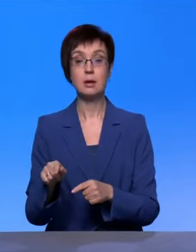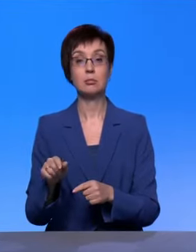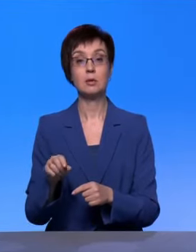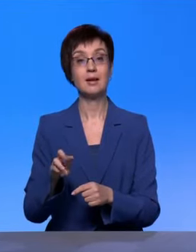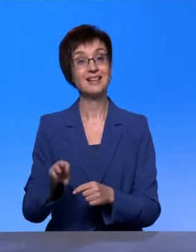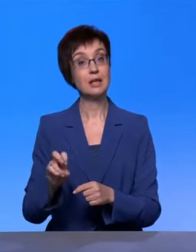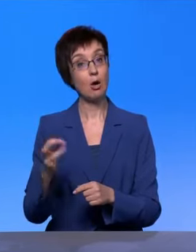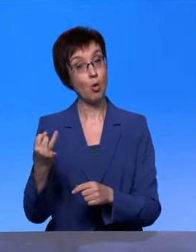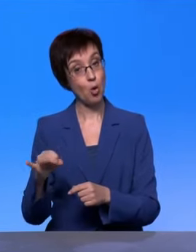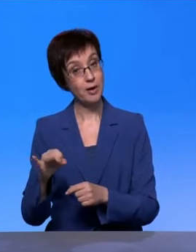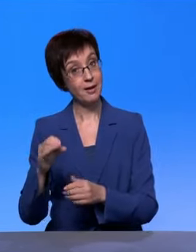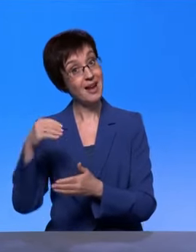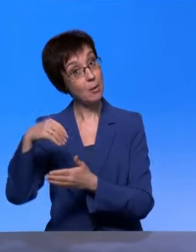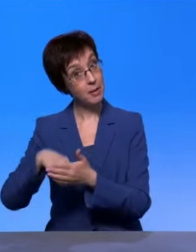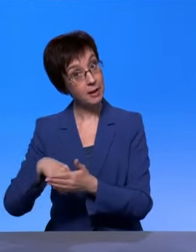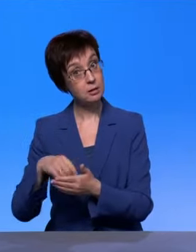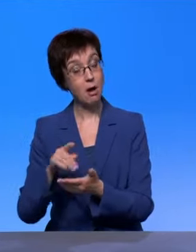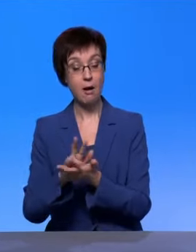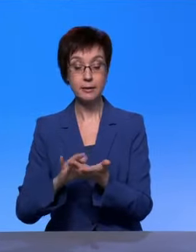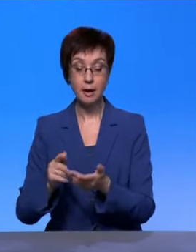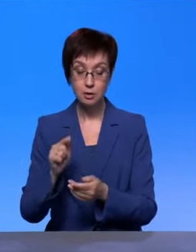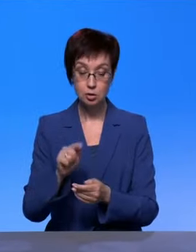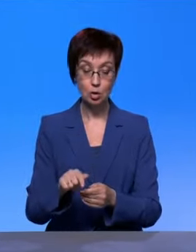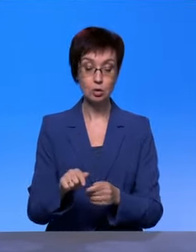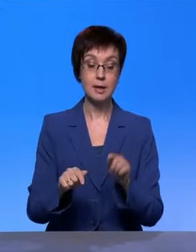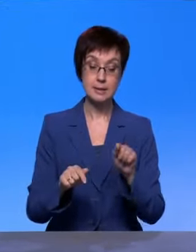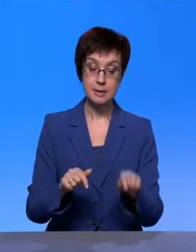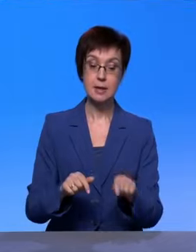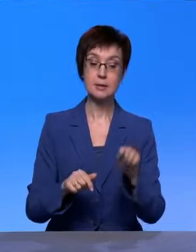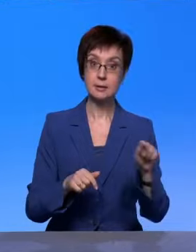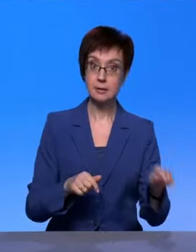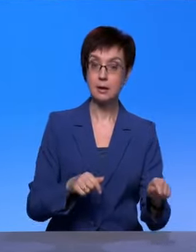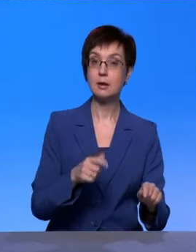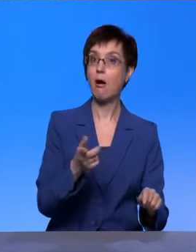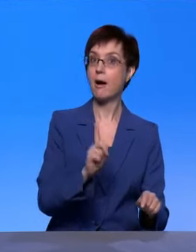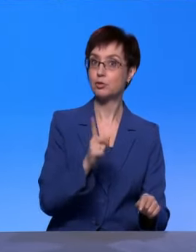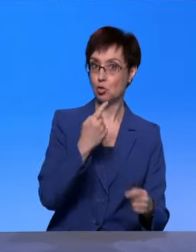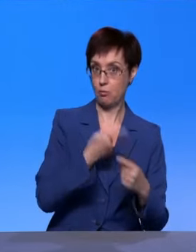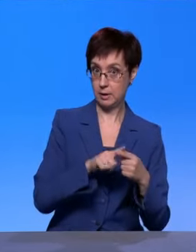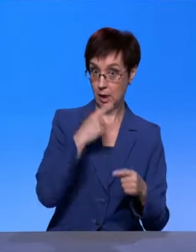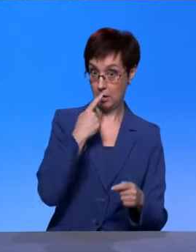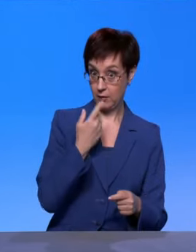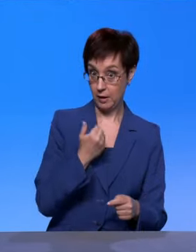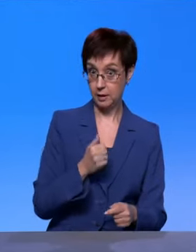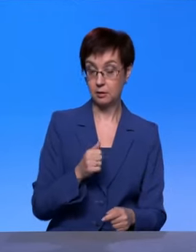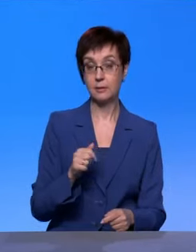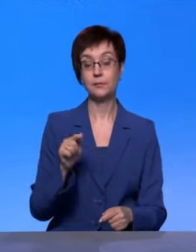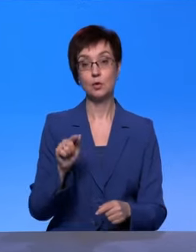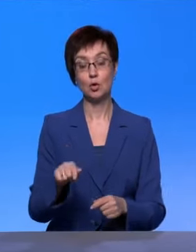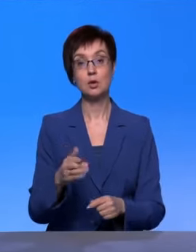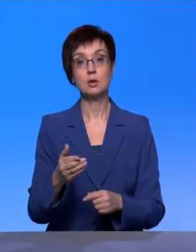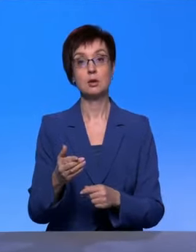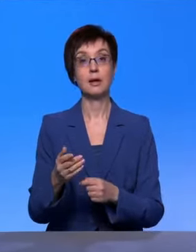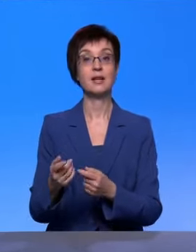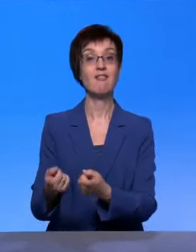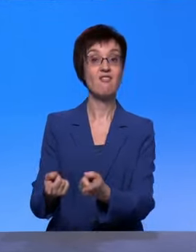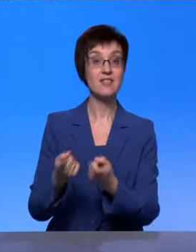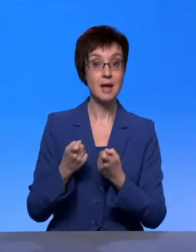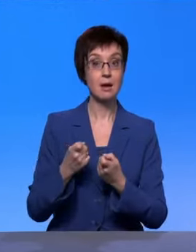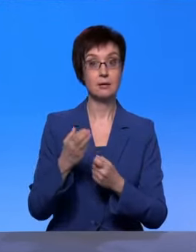здесь и здесь и здесь. О чем это говорит? То есть они задавали вопросы и включали детей в диалог. И эти предметы сейчас, как ни странно, я знаю